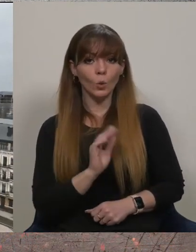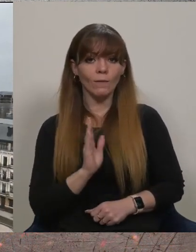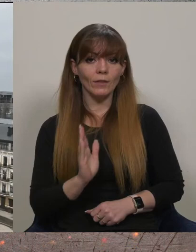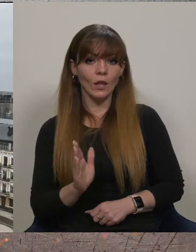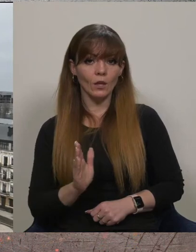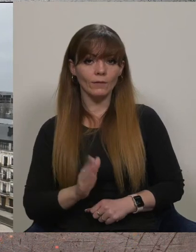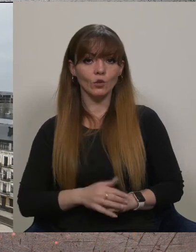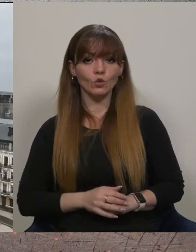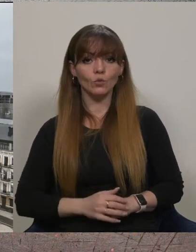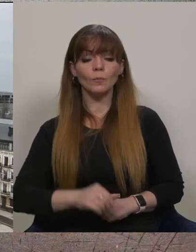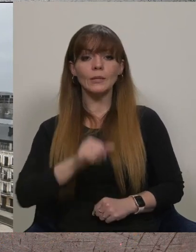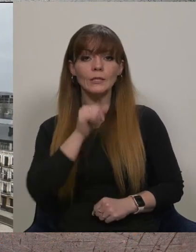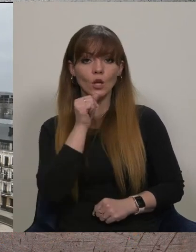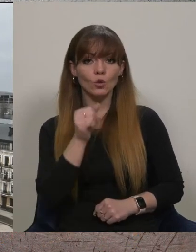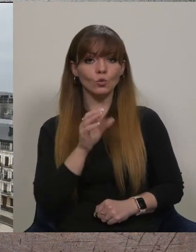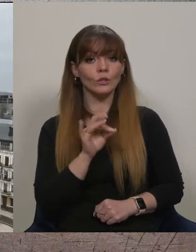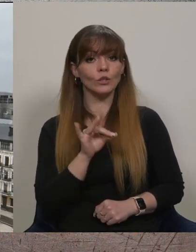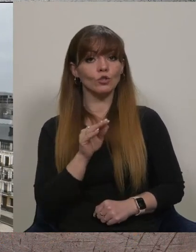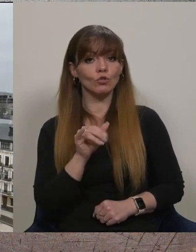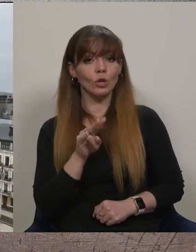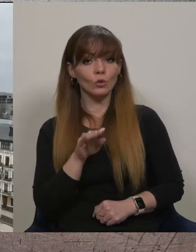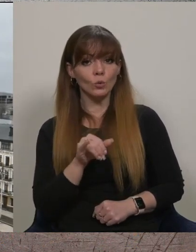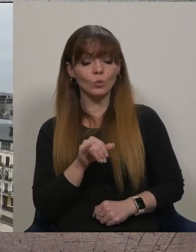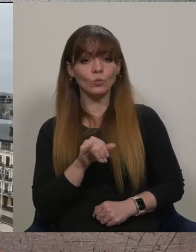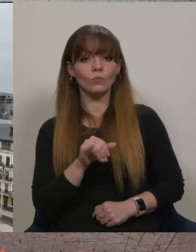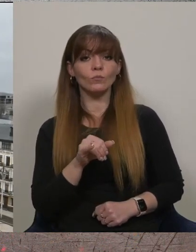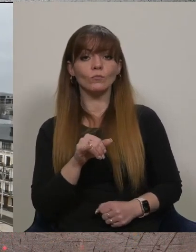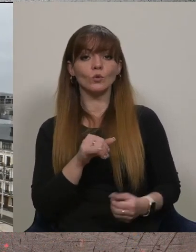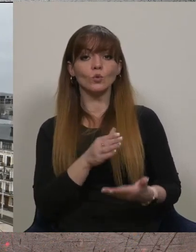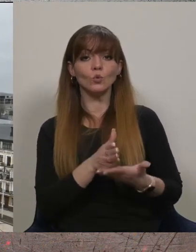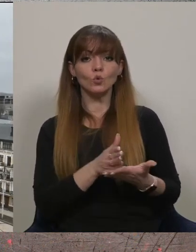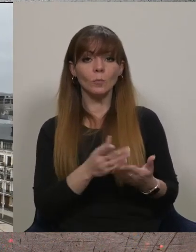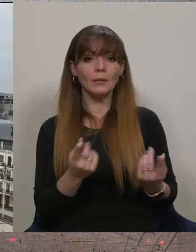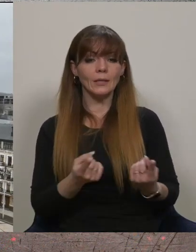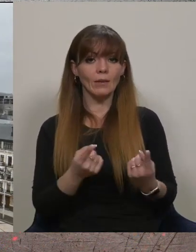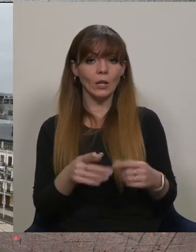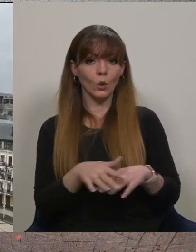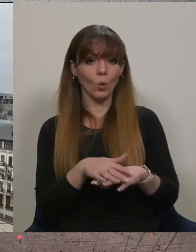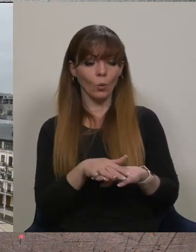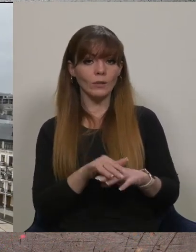Віталійовичу, старшому сержанту Служби цивільного захисту.